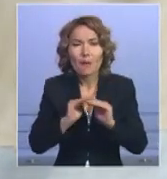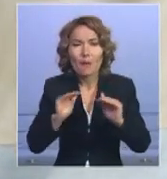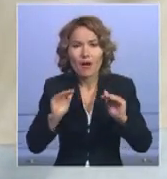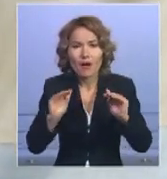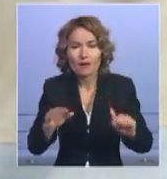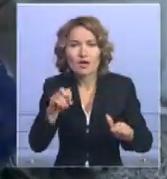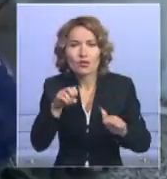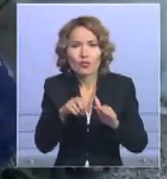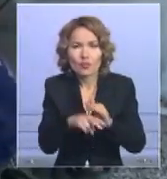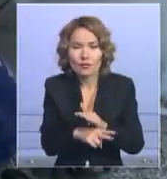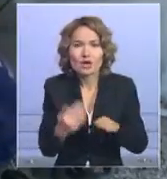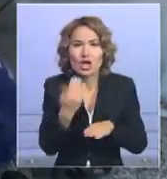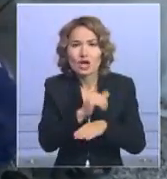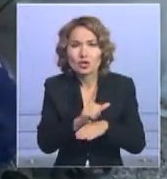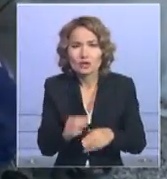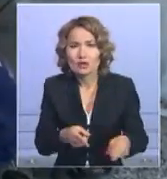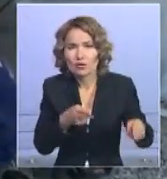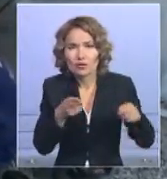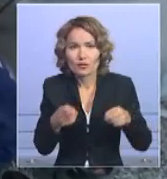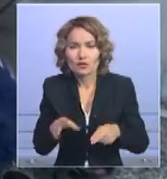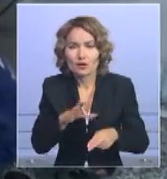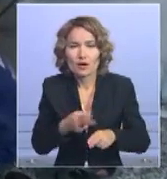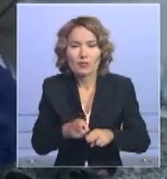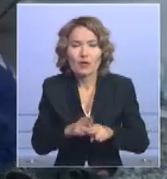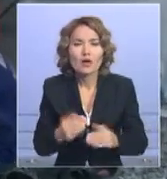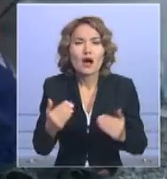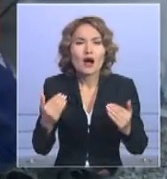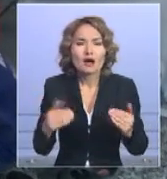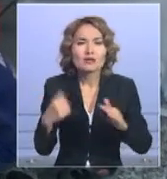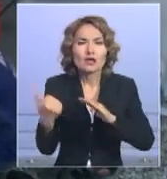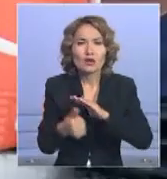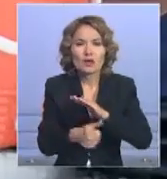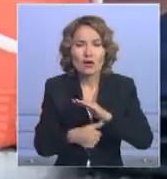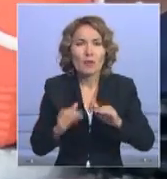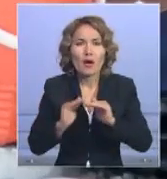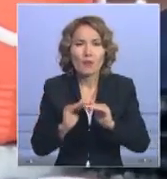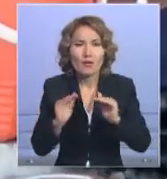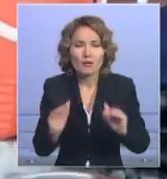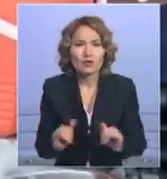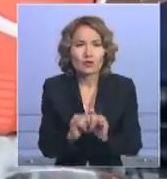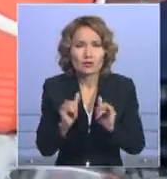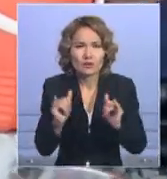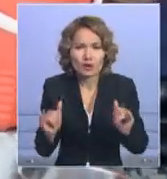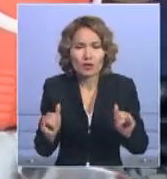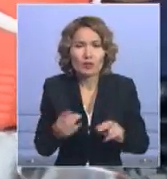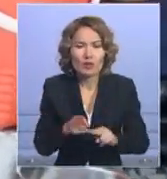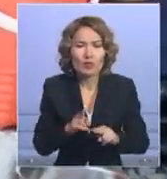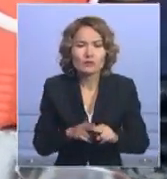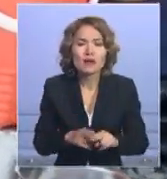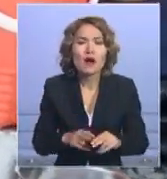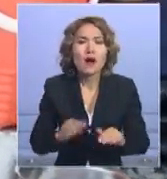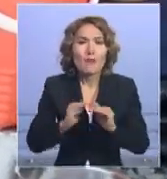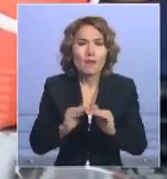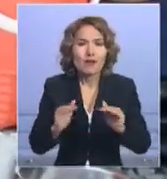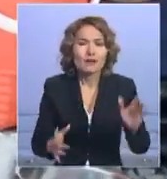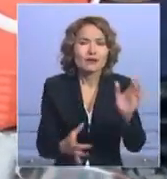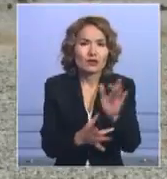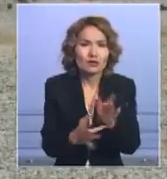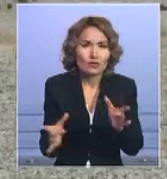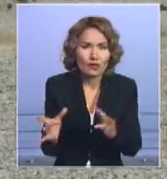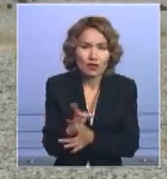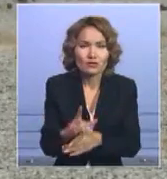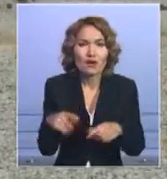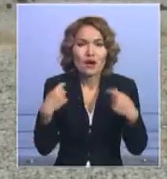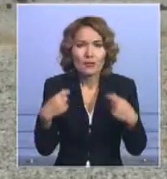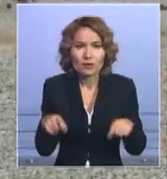жылы бұл сан 3 есе аз еді. Қараусыз жүрген қарғыдай бала қарақшылардың құрығына түсіп, құлдыққа да сатылып жатыр. Қолында құжаты жоқ